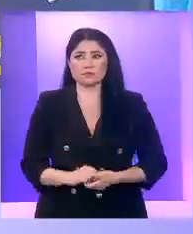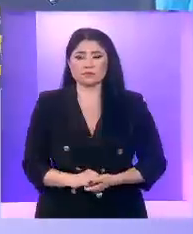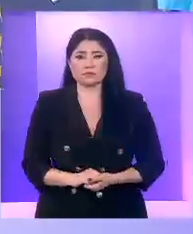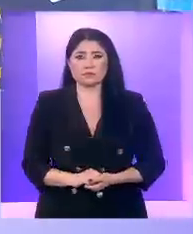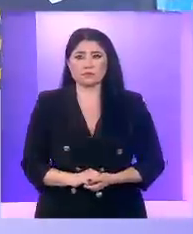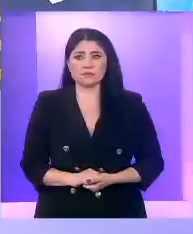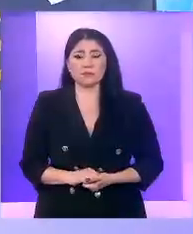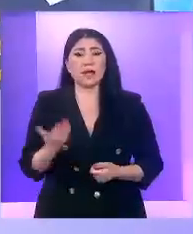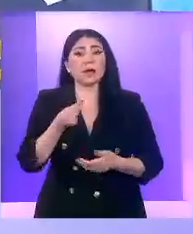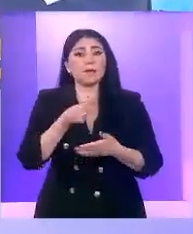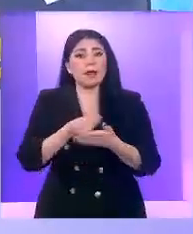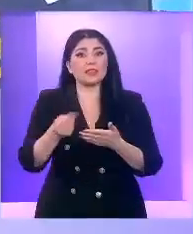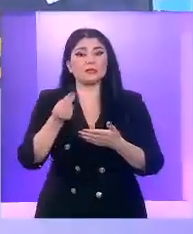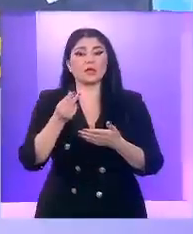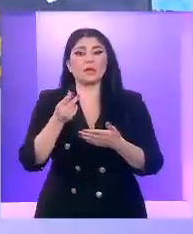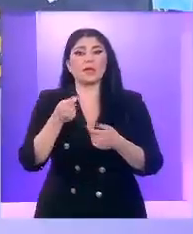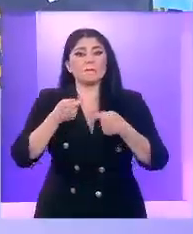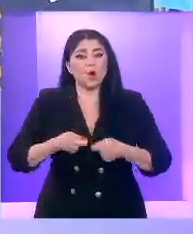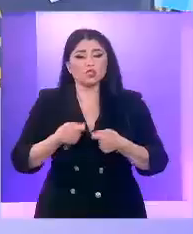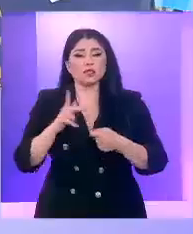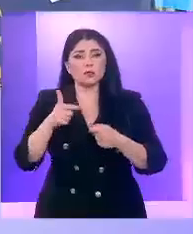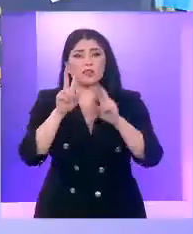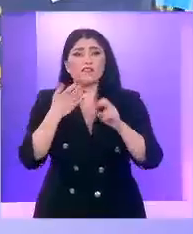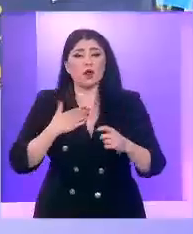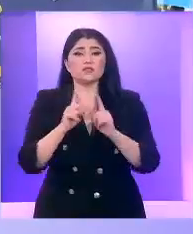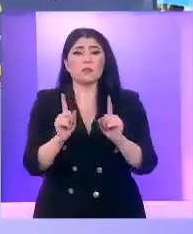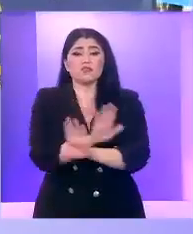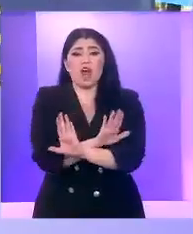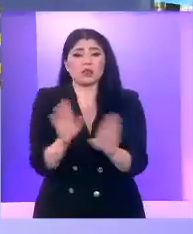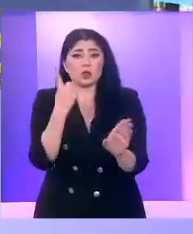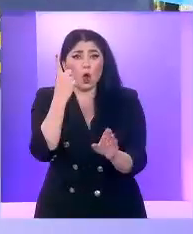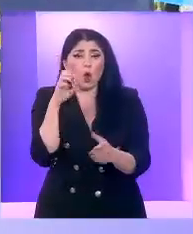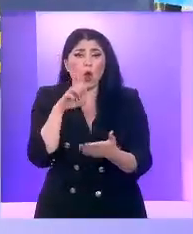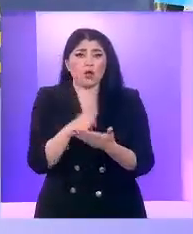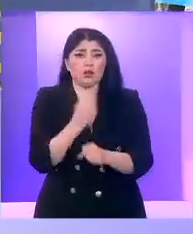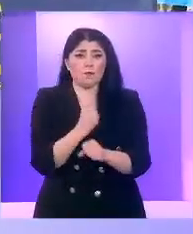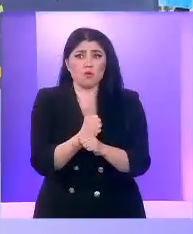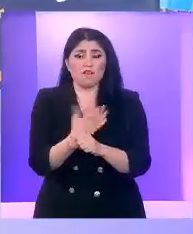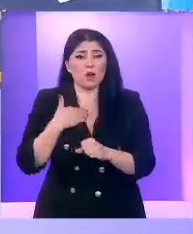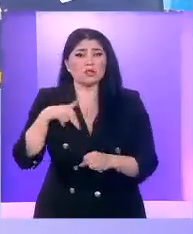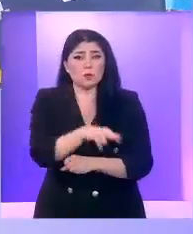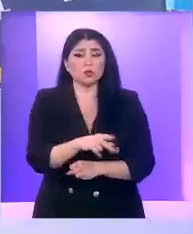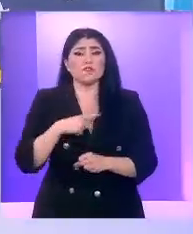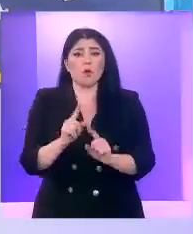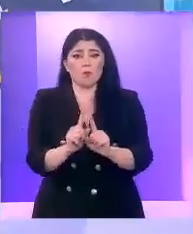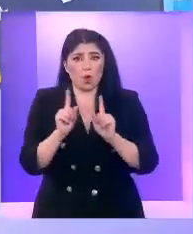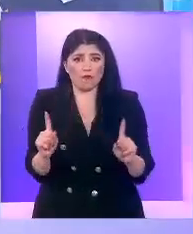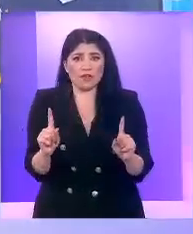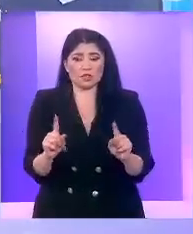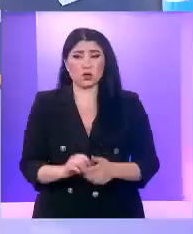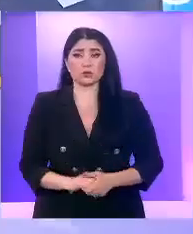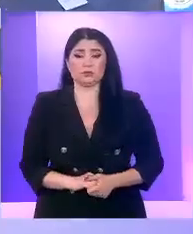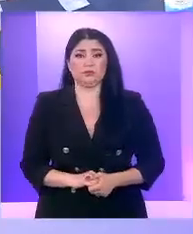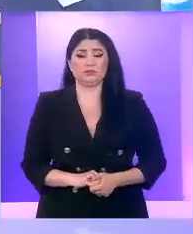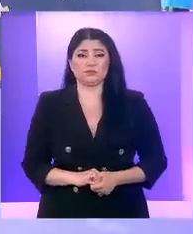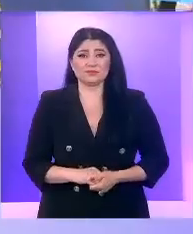guvernanții, fiscalizate și poate verifica. Eu vreau să fiu profesor și atât. Vreau să mă duc la catedră, vreau să-mi